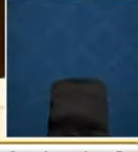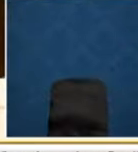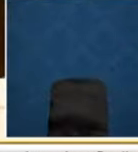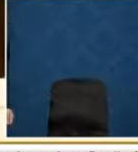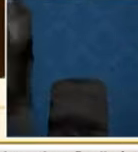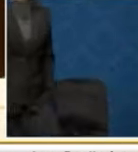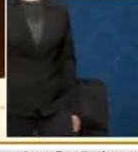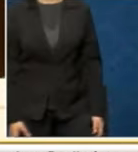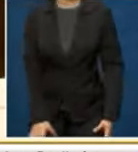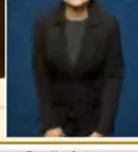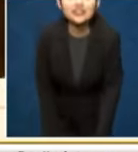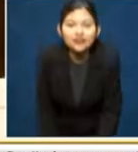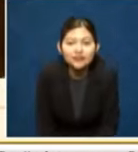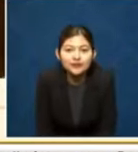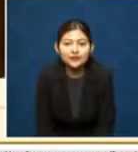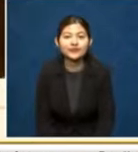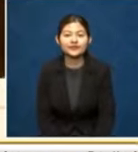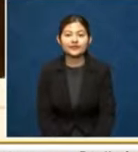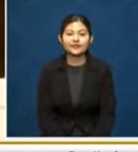มลทัศน์กิติสุนทรสกุลครับ